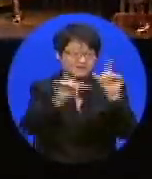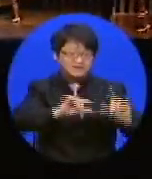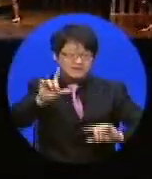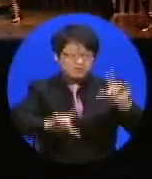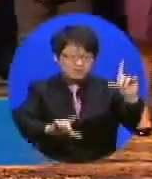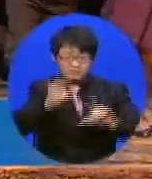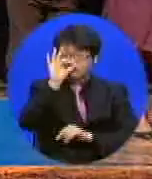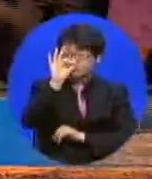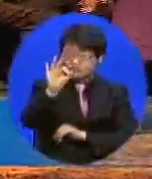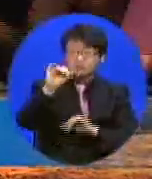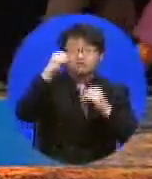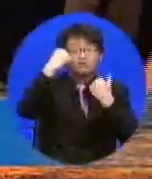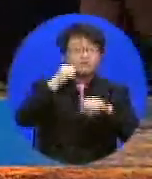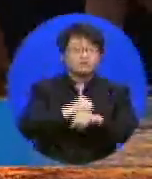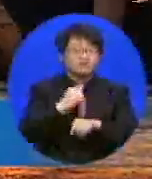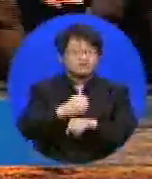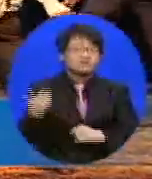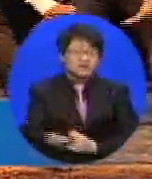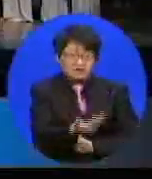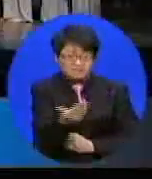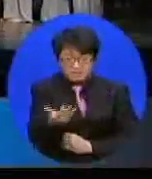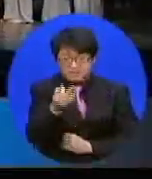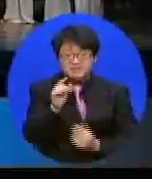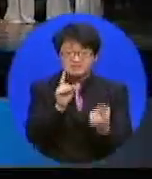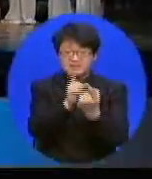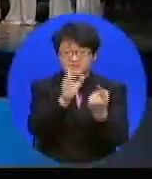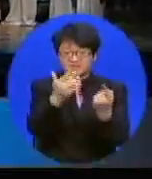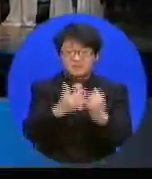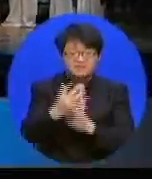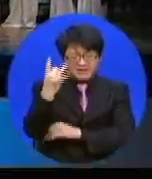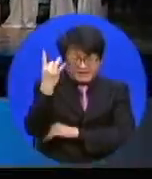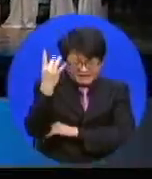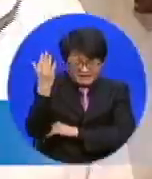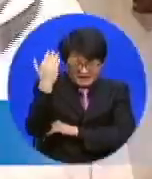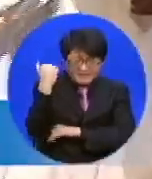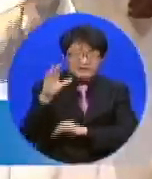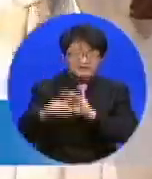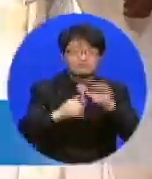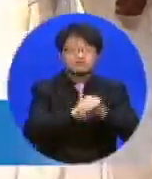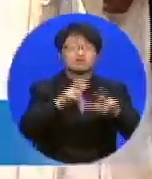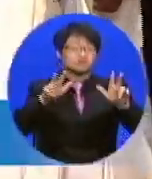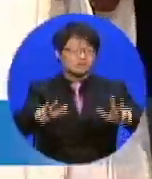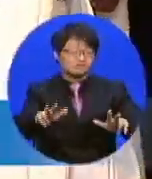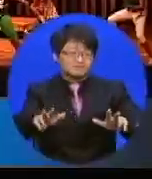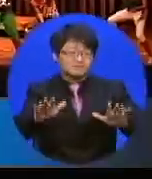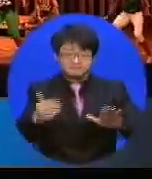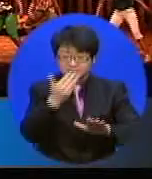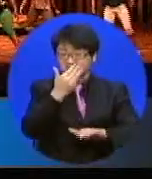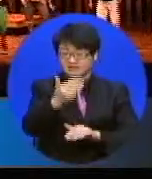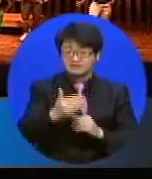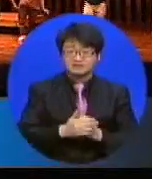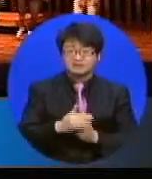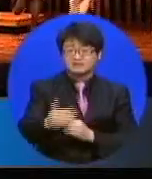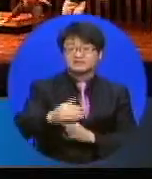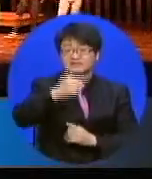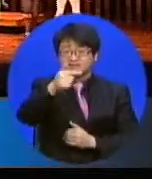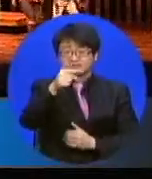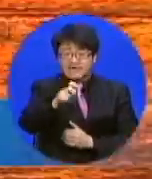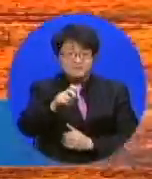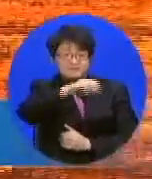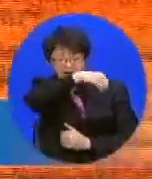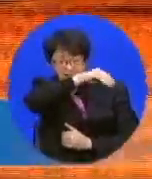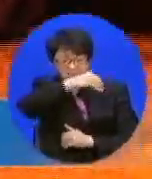모습을 엿볼 수 있는 공연이 관객을 찾습니다. 원시 부족사회서부터 오늘날에 이르기까지 남아프리카인들의